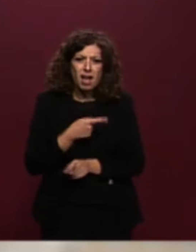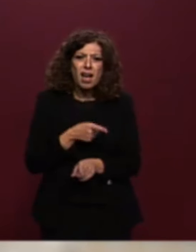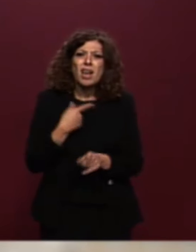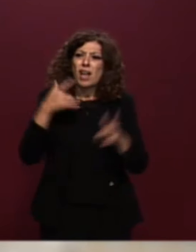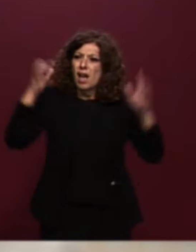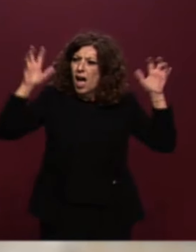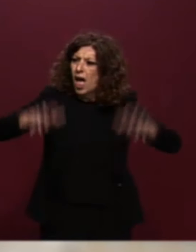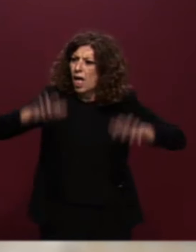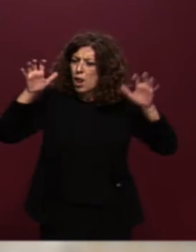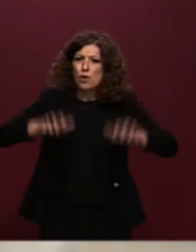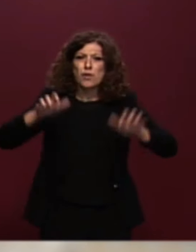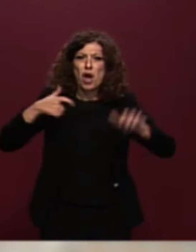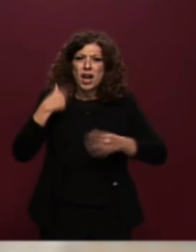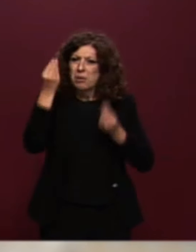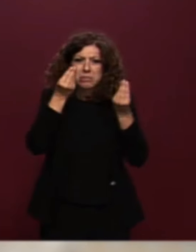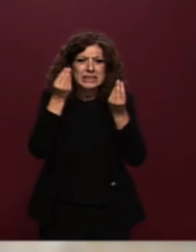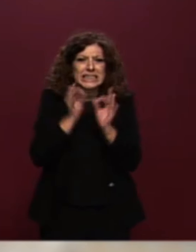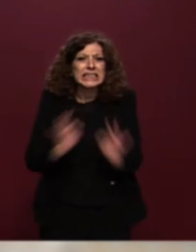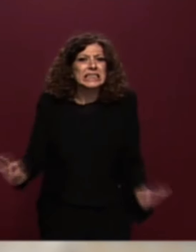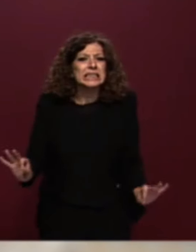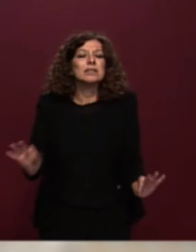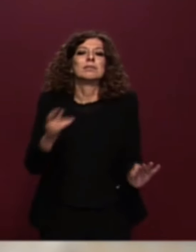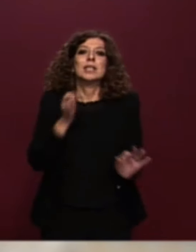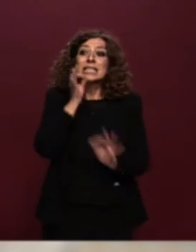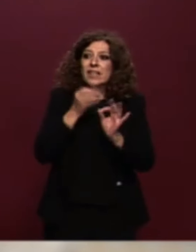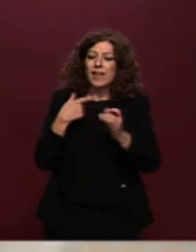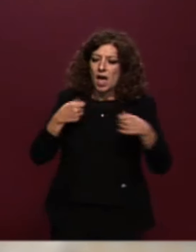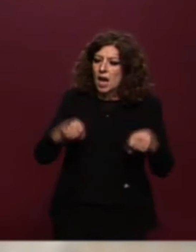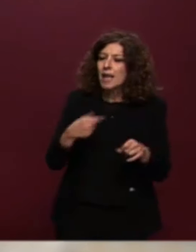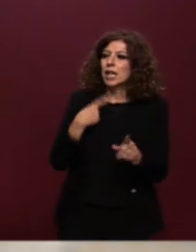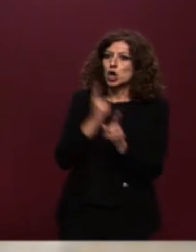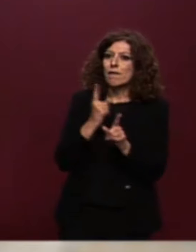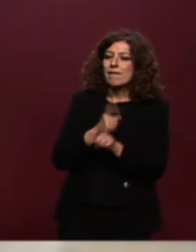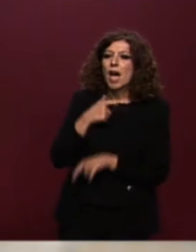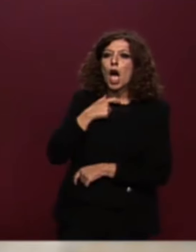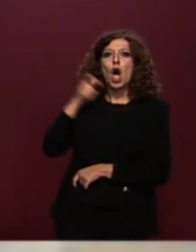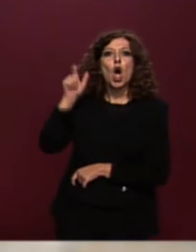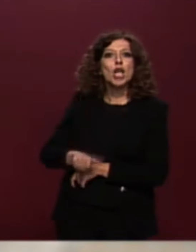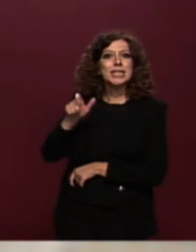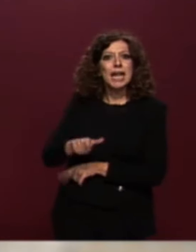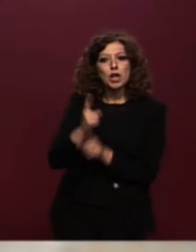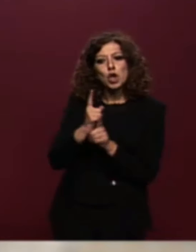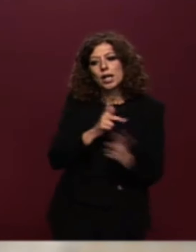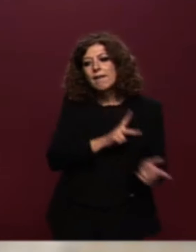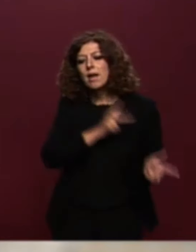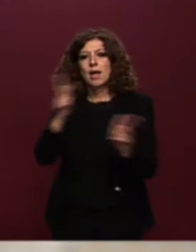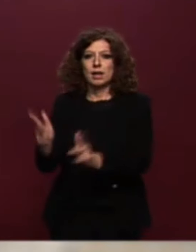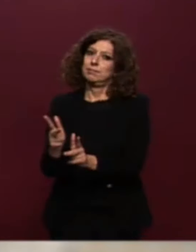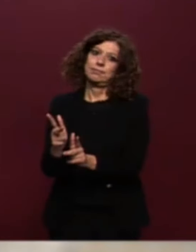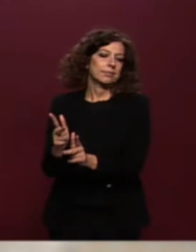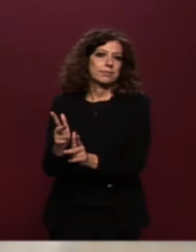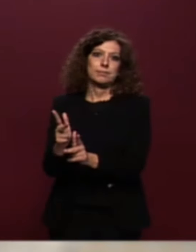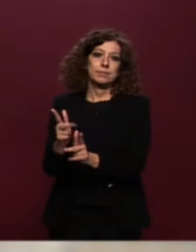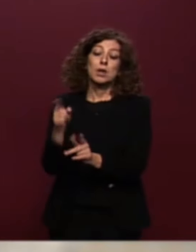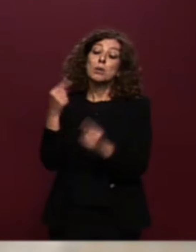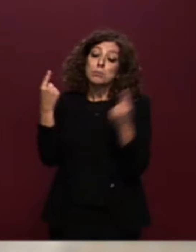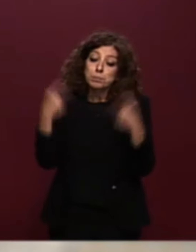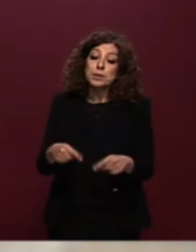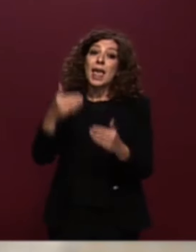che sarebbe stato costretto a fare quella consegna. Eccolo il confine che dobbiamo tenere a